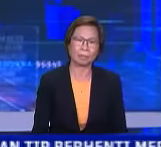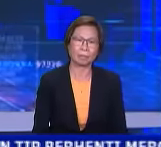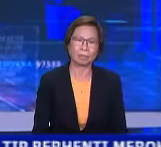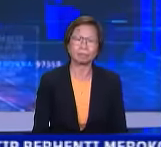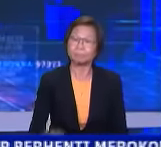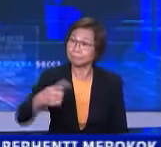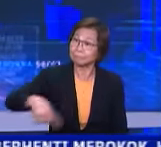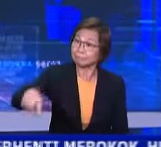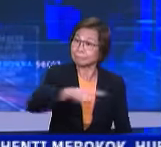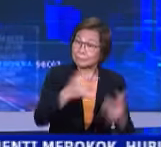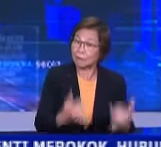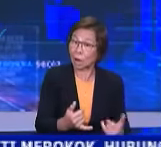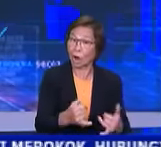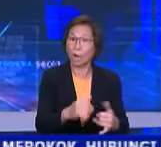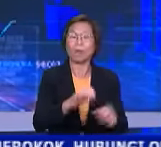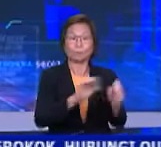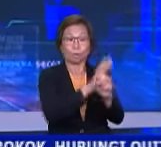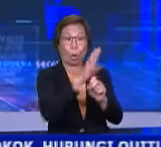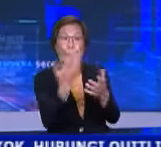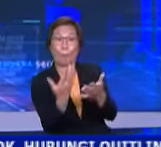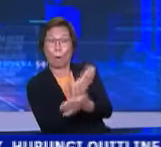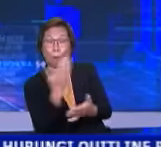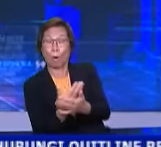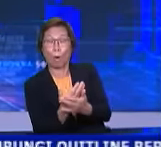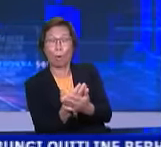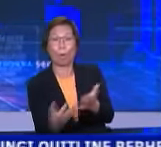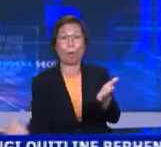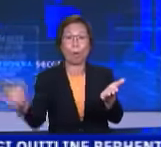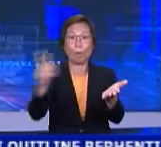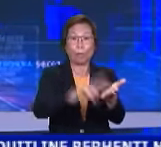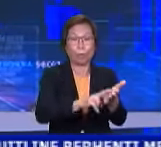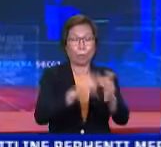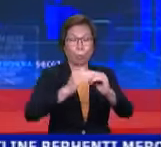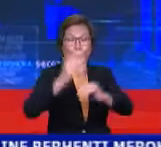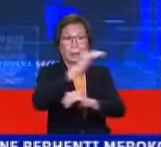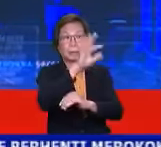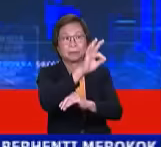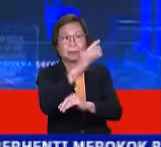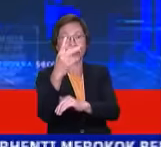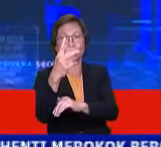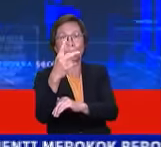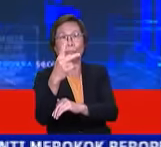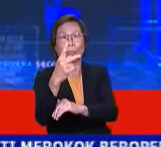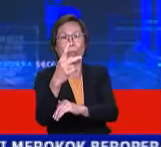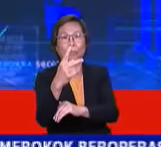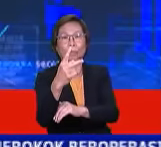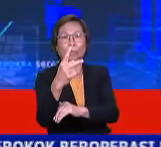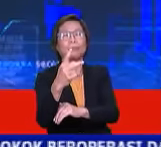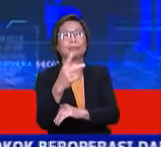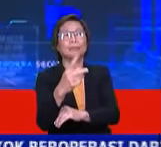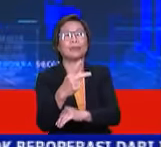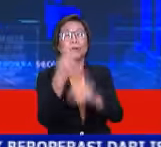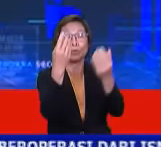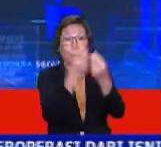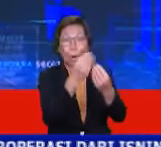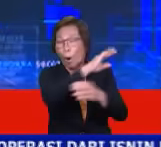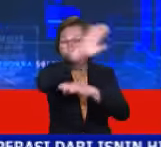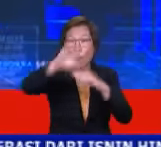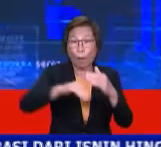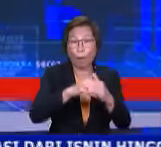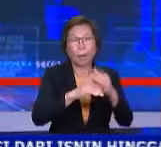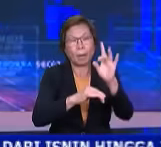Saudara, hari ini kes baharu COVID-19 terus mencatat angka melebihi 9,000 menjadikan angka